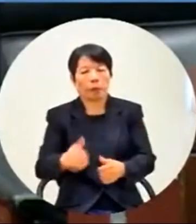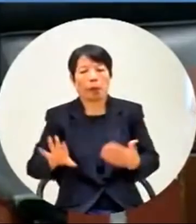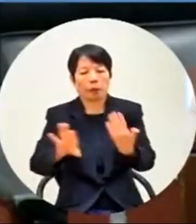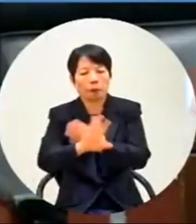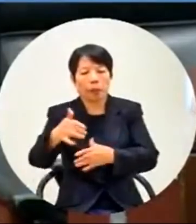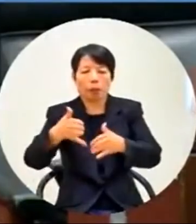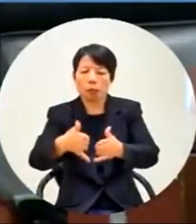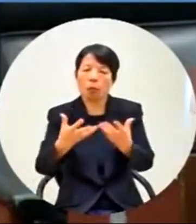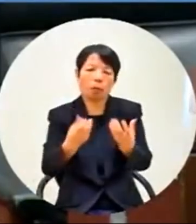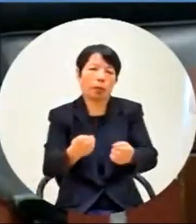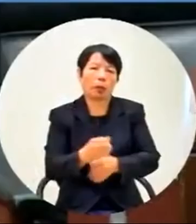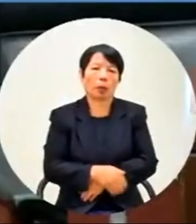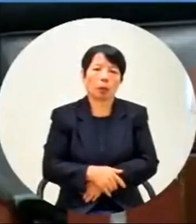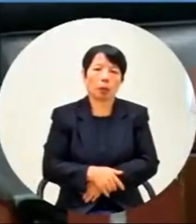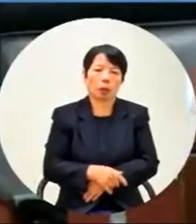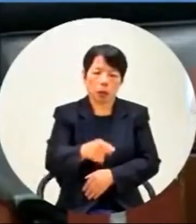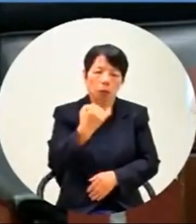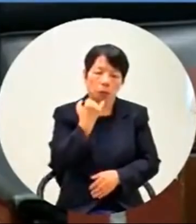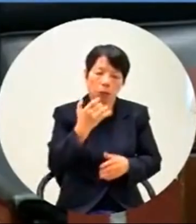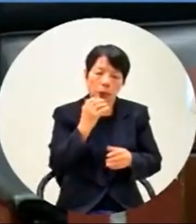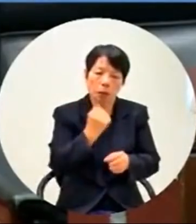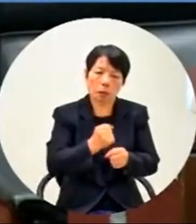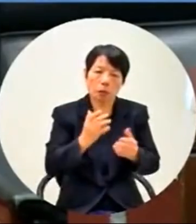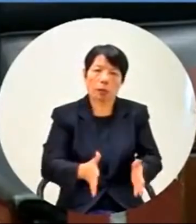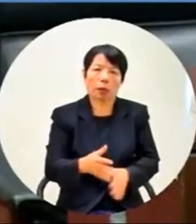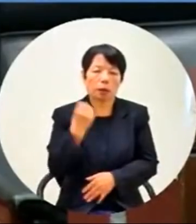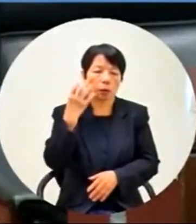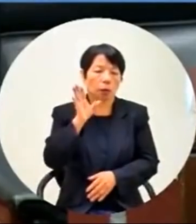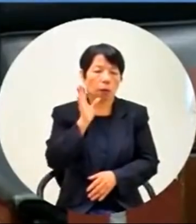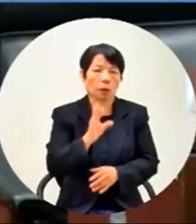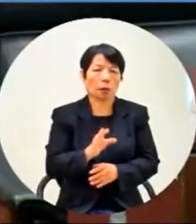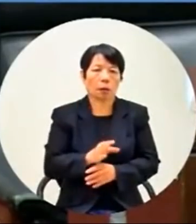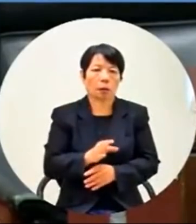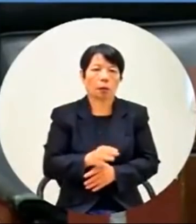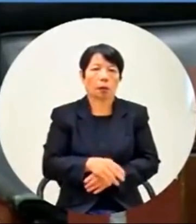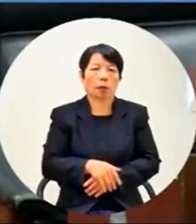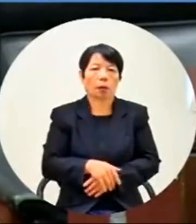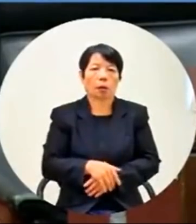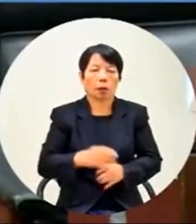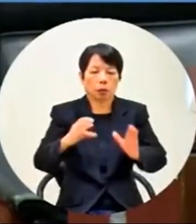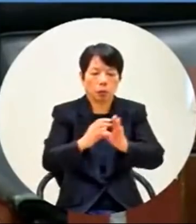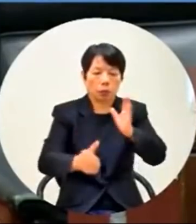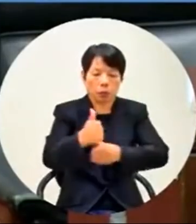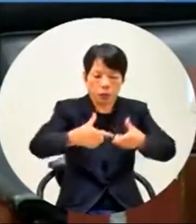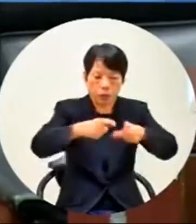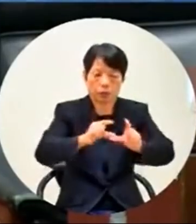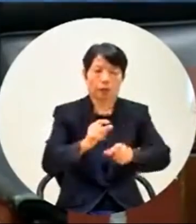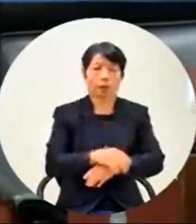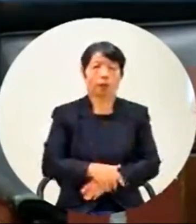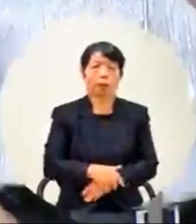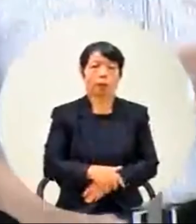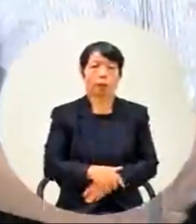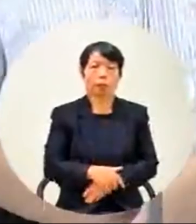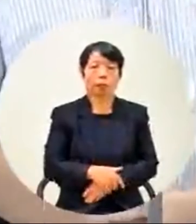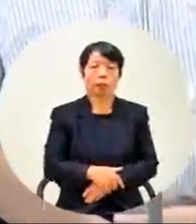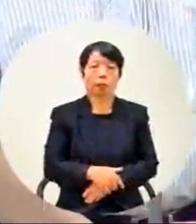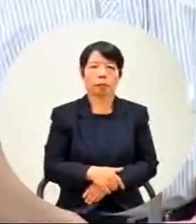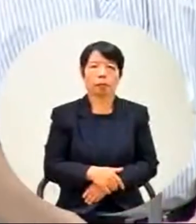一大圈，这个可不可以做？我们请我们局长回复一下好不好？ 请局长答复。